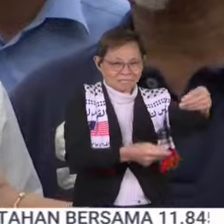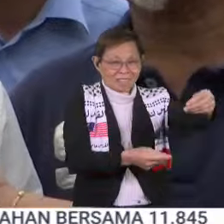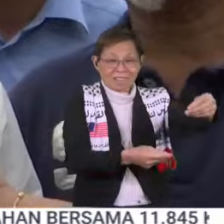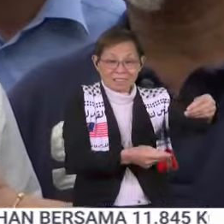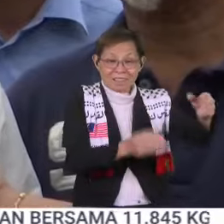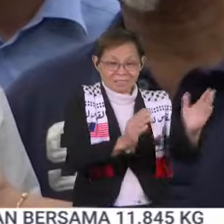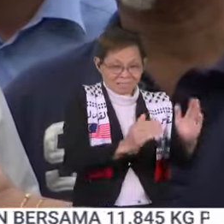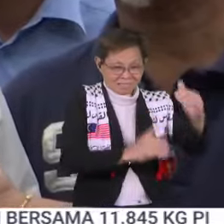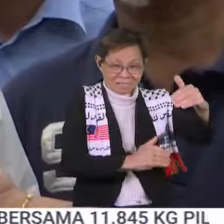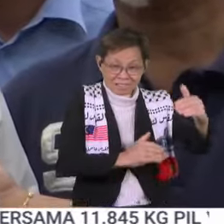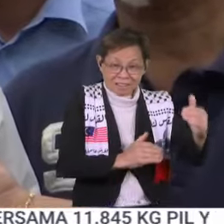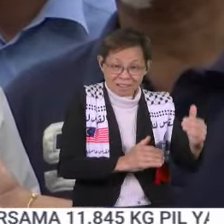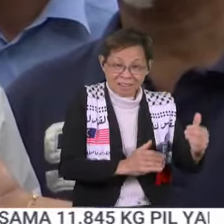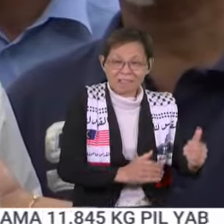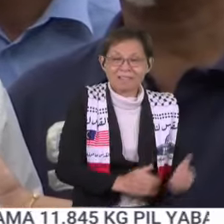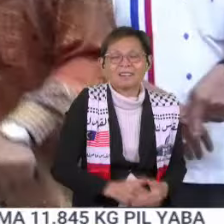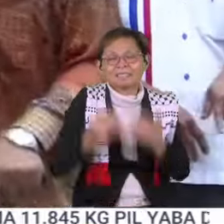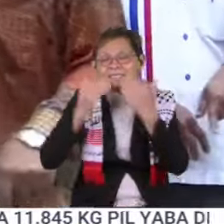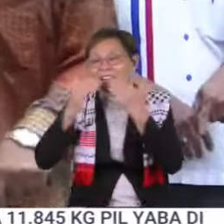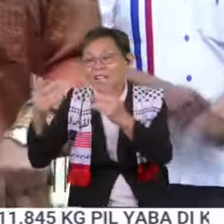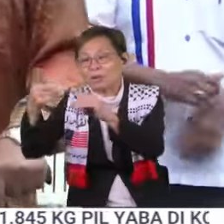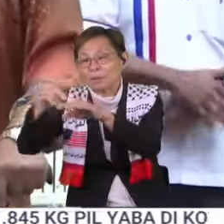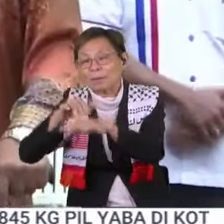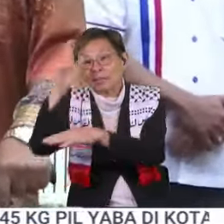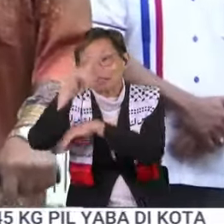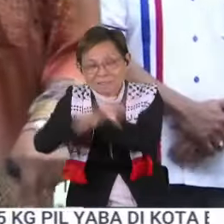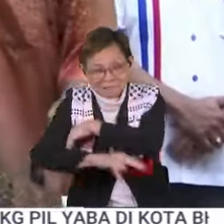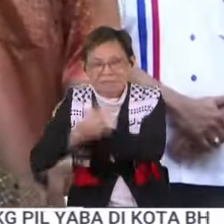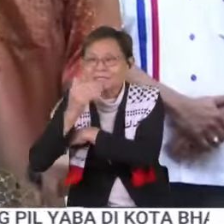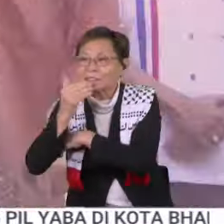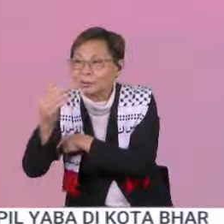kepada pihak negeri, kerajaan negeri lah.